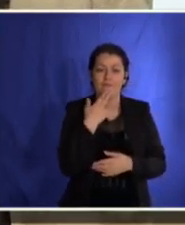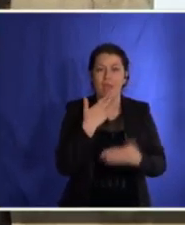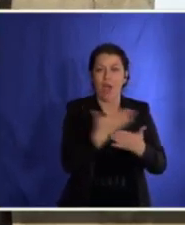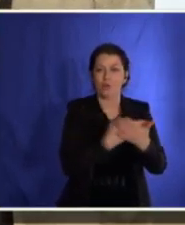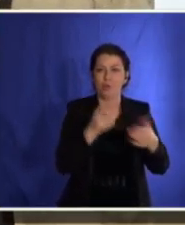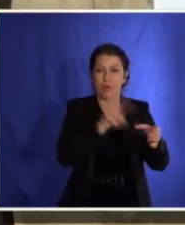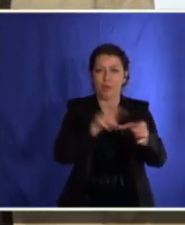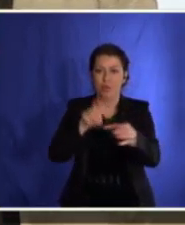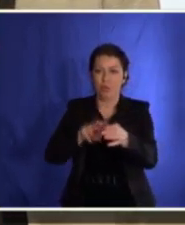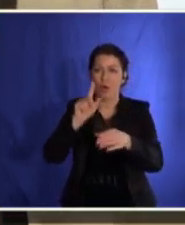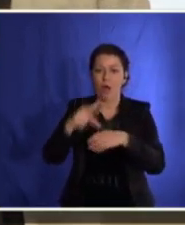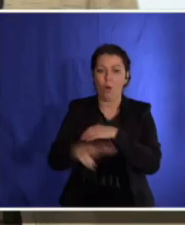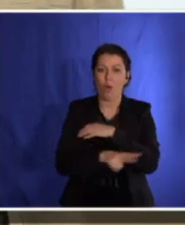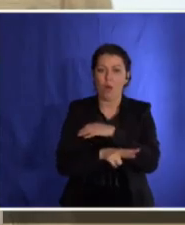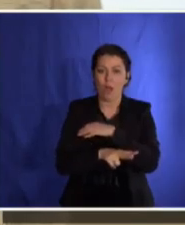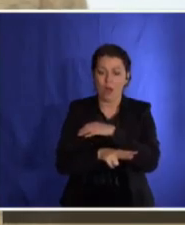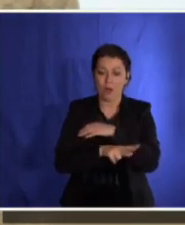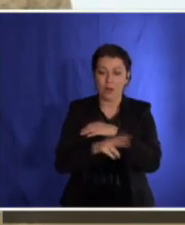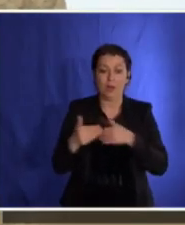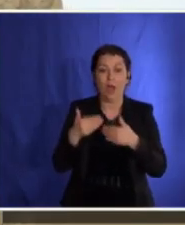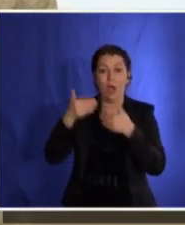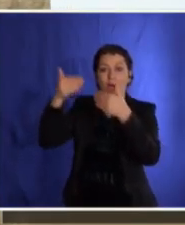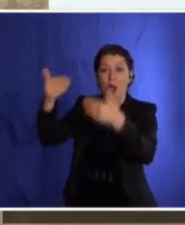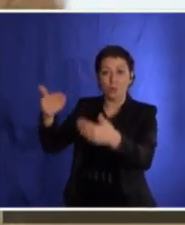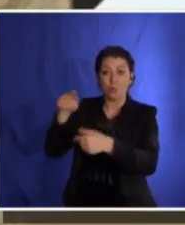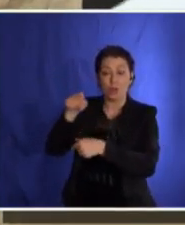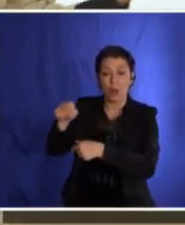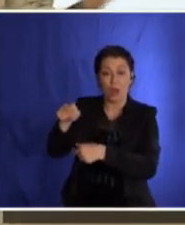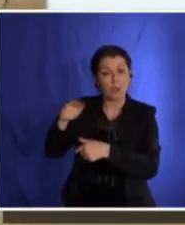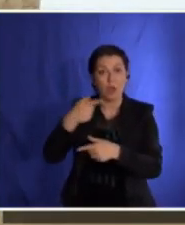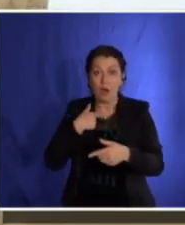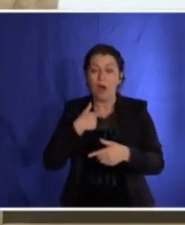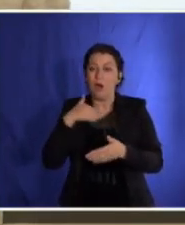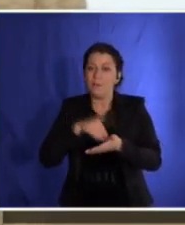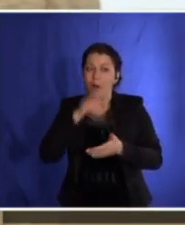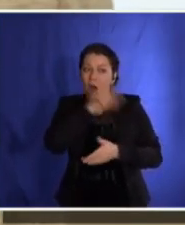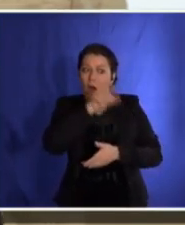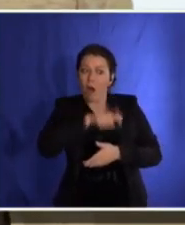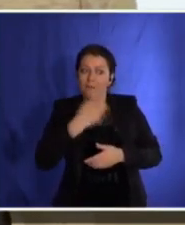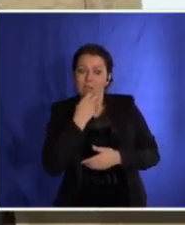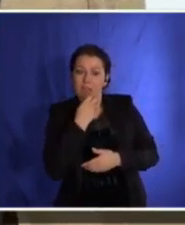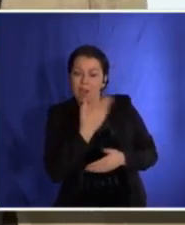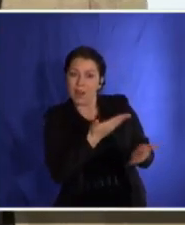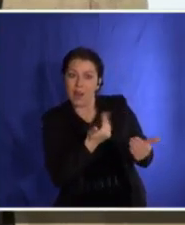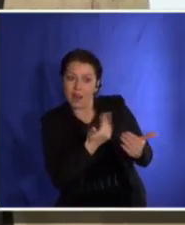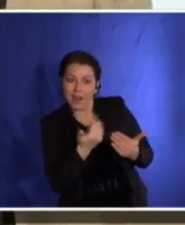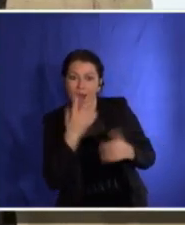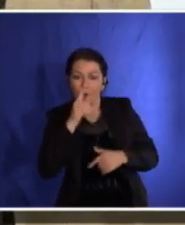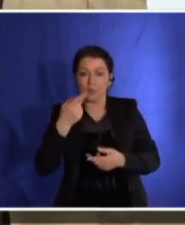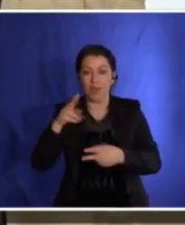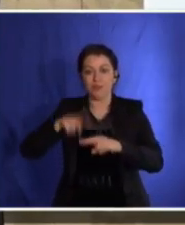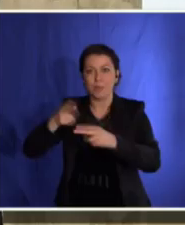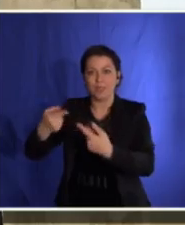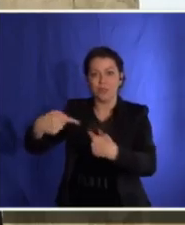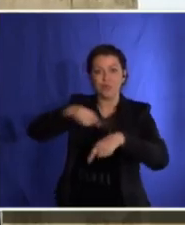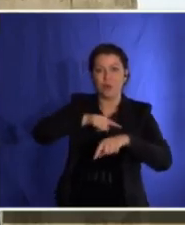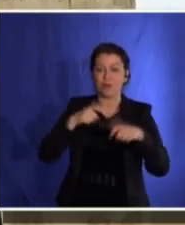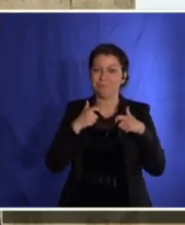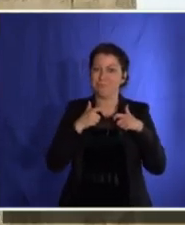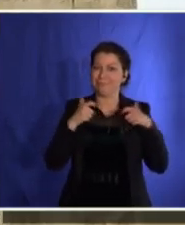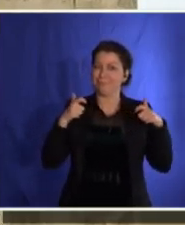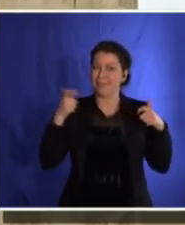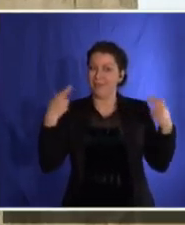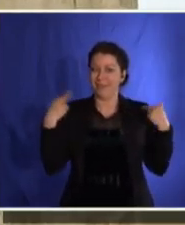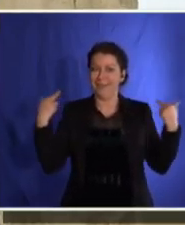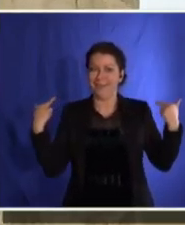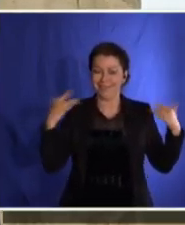Unseren Lehrlingen. Im Ausland sind sie hochbegehrt und kommen sie auch immer hochdekoriert zurück. In unserem Land ist es noch immer